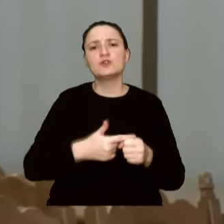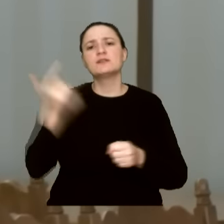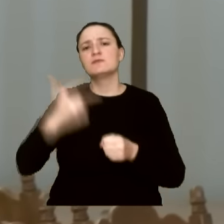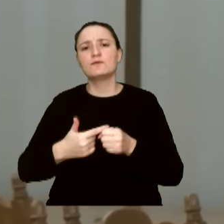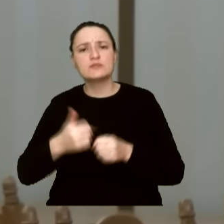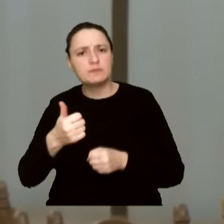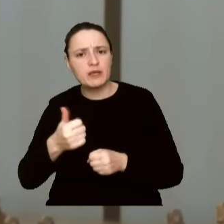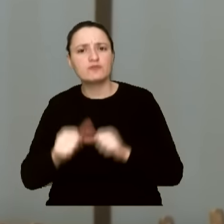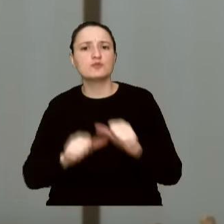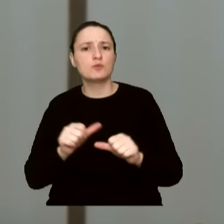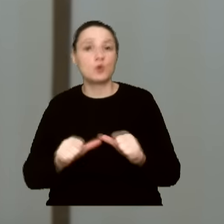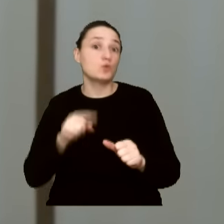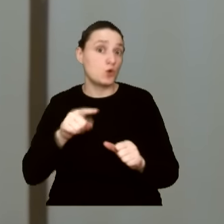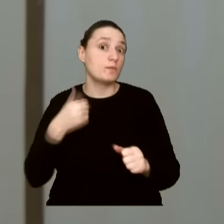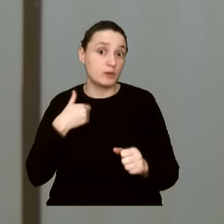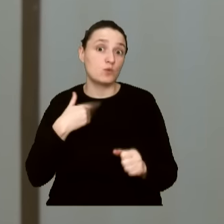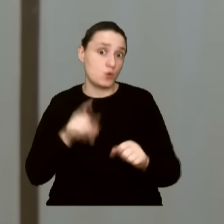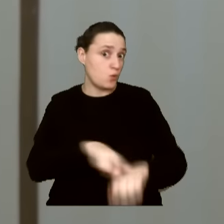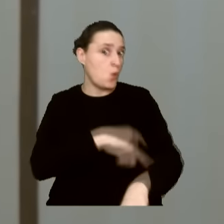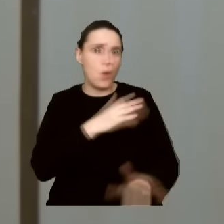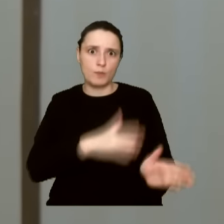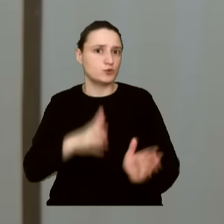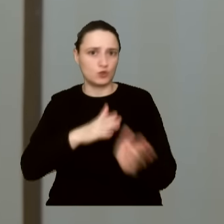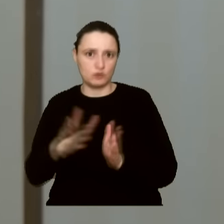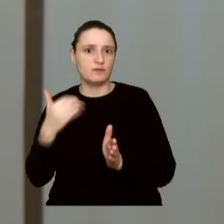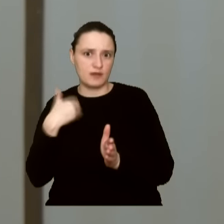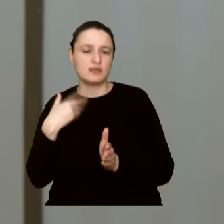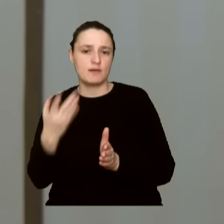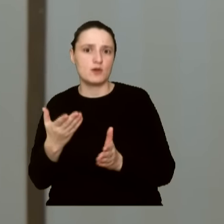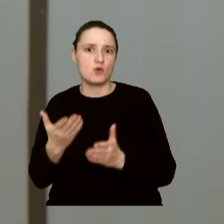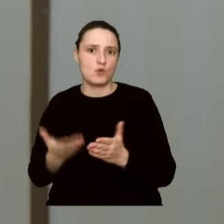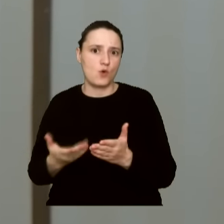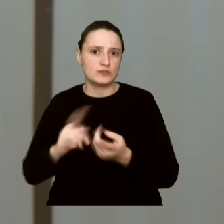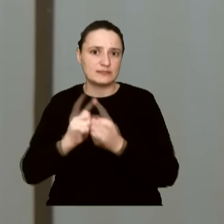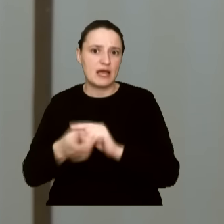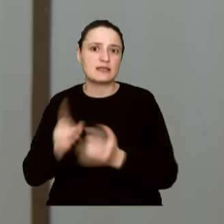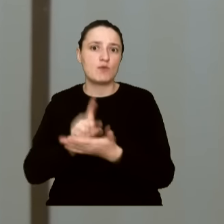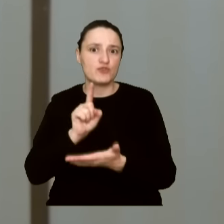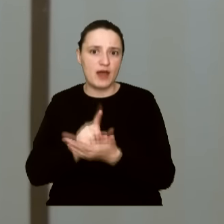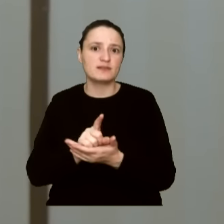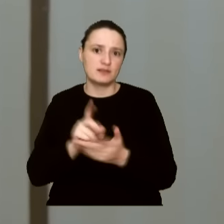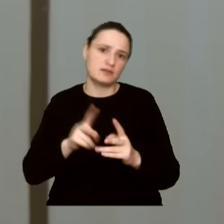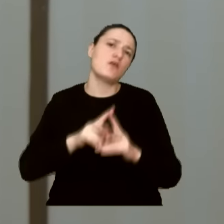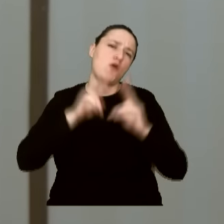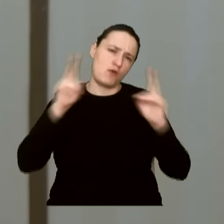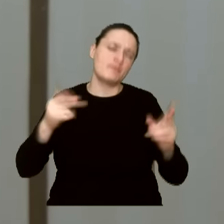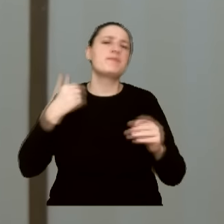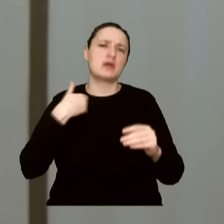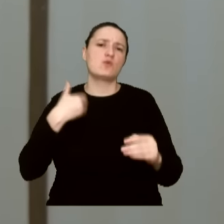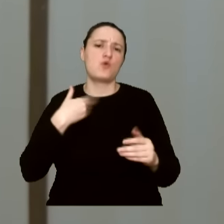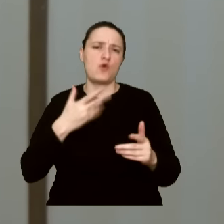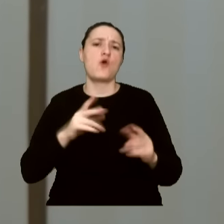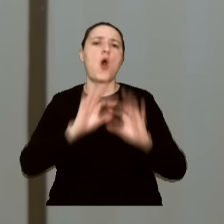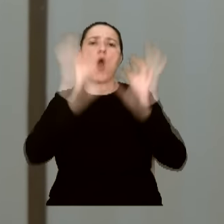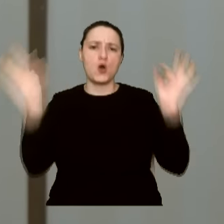2020-2021 roku, bo tak długo trwało przygotowanie różnego rodzaju zmian podatkowych w ramach szeroko rozumianego